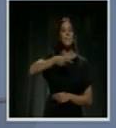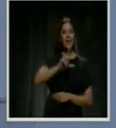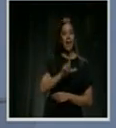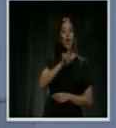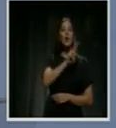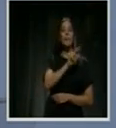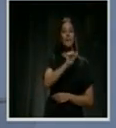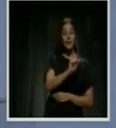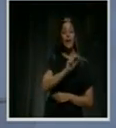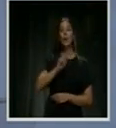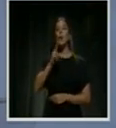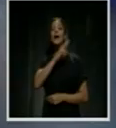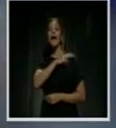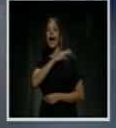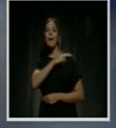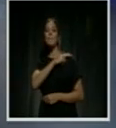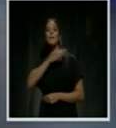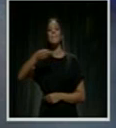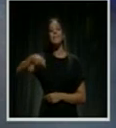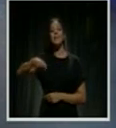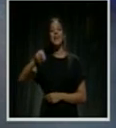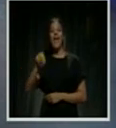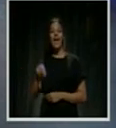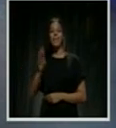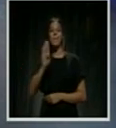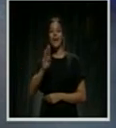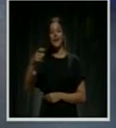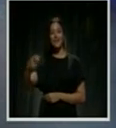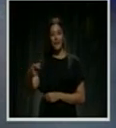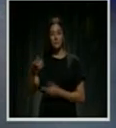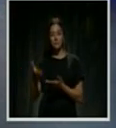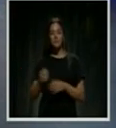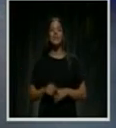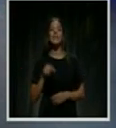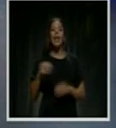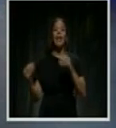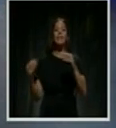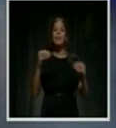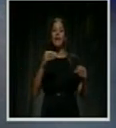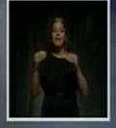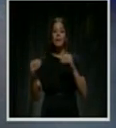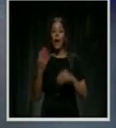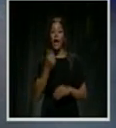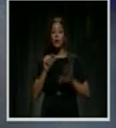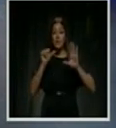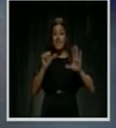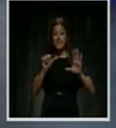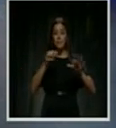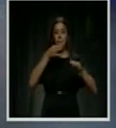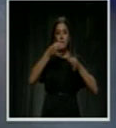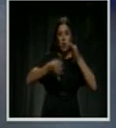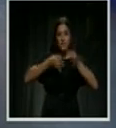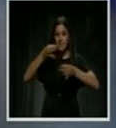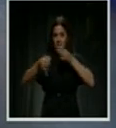l-Kap tal-Oppożizzjoni u tal-Partit Nazzjonista Bernard Gregg. Dan huwa dibattitu mifrux fuq sit round ta' mistoqsijiet,